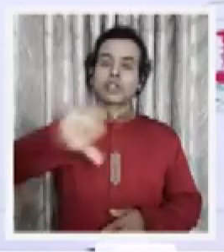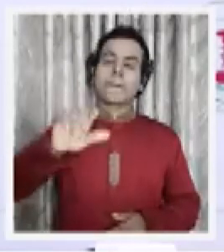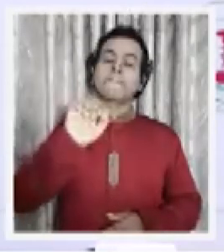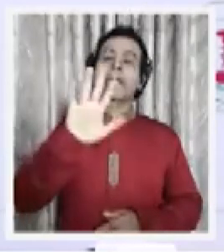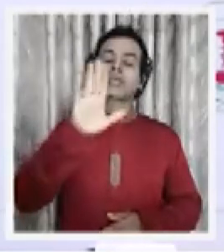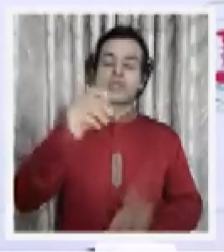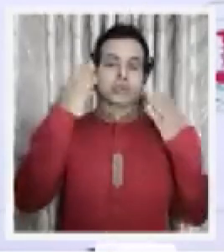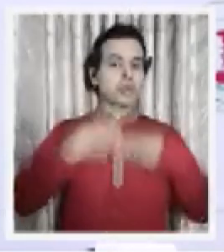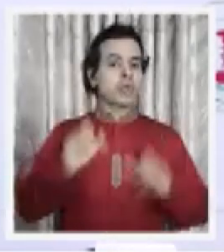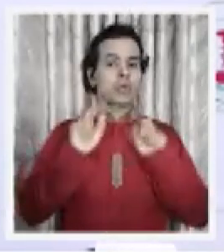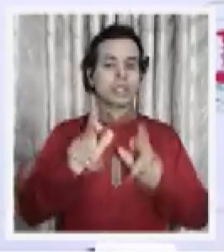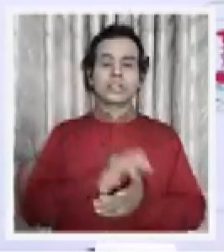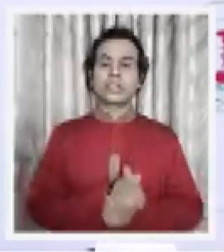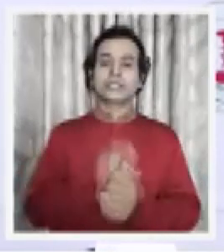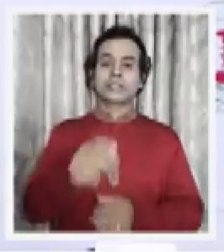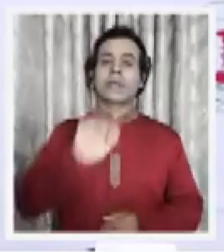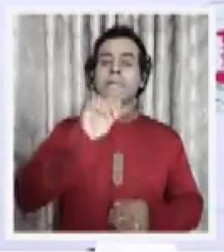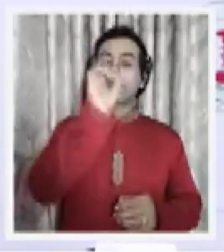1,37,905 জন। শনাক্ত বিবেচনায় সুস্থতার হার